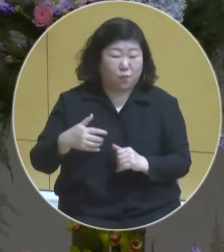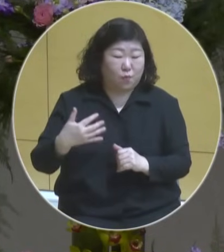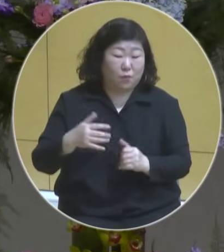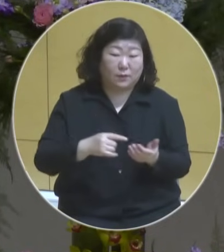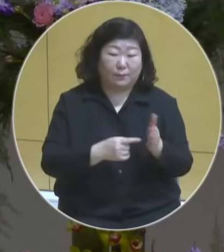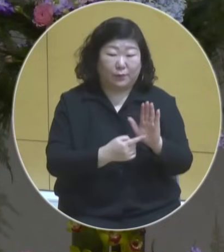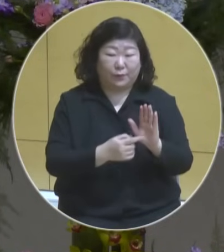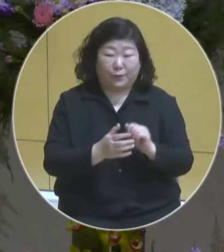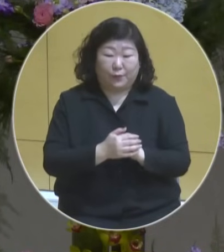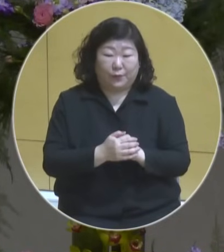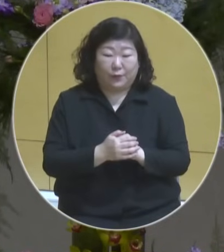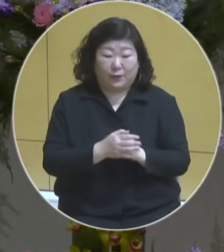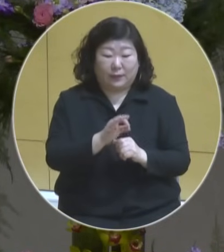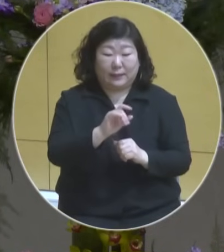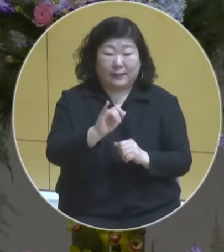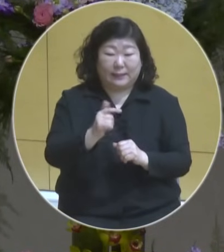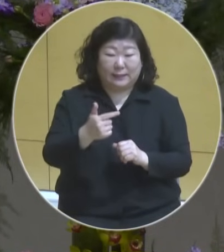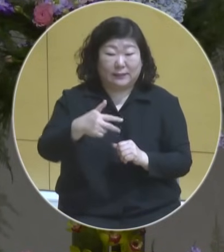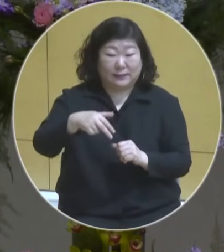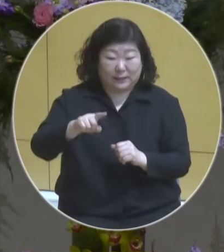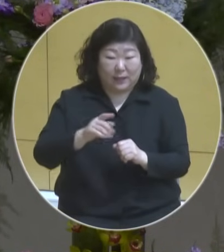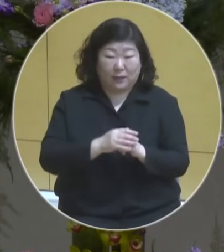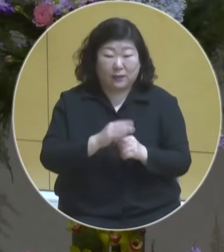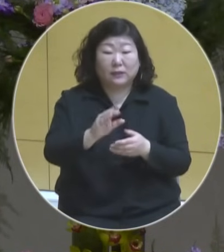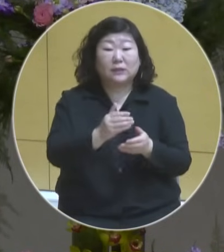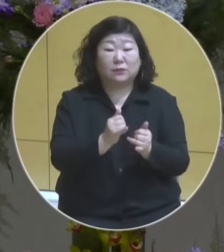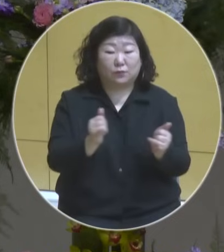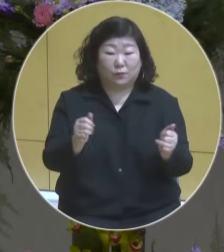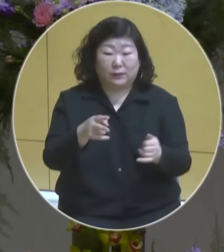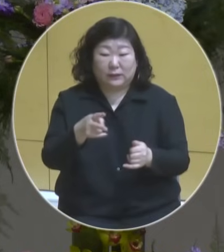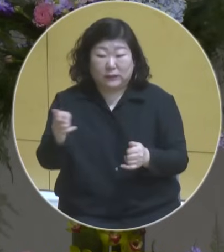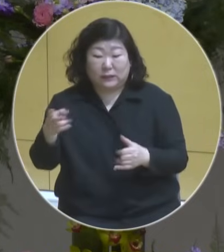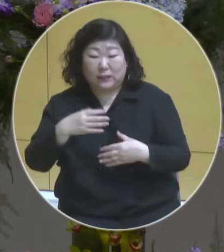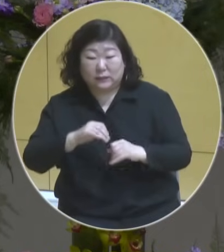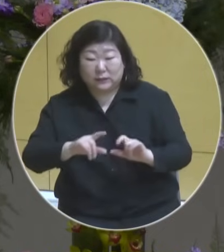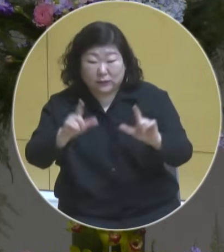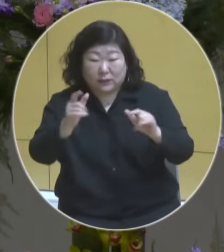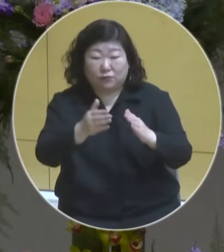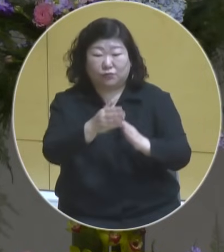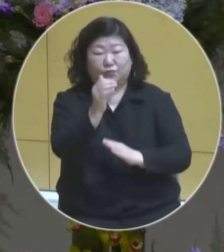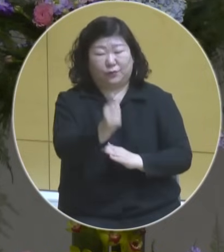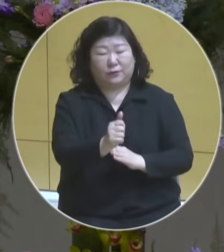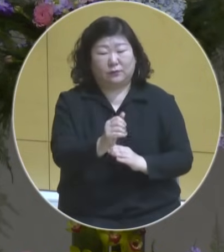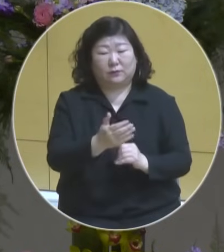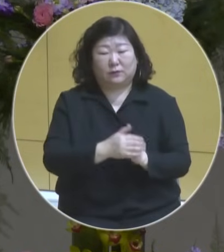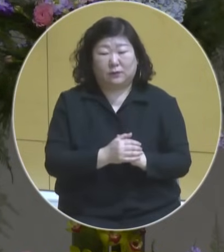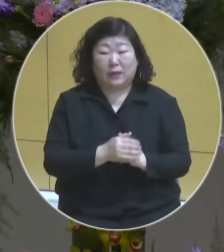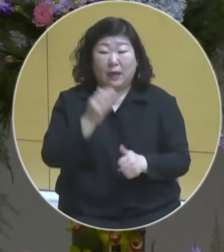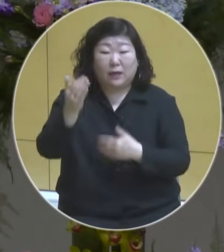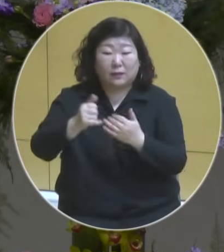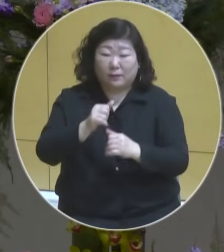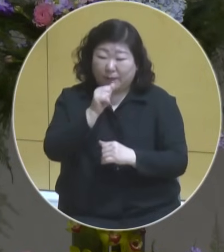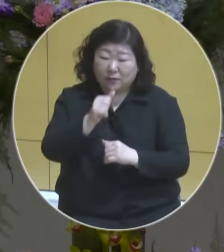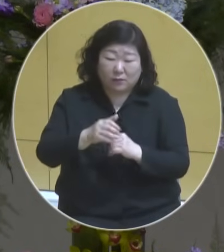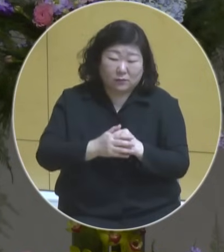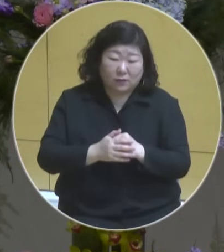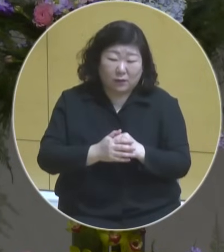인자는이 그리스도는 안식의 주인이나 이것은 하나님의 절 주권을 선포하는 것과